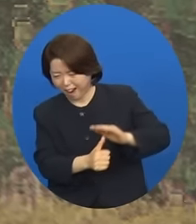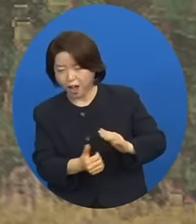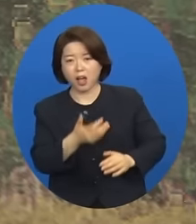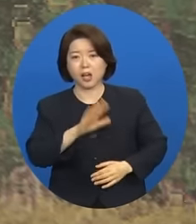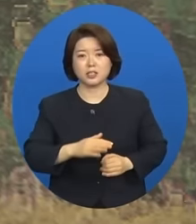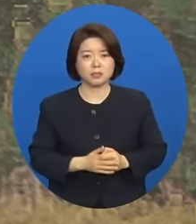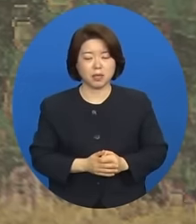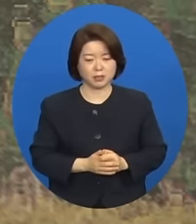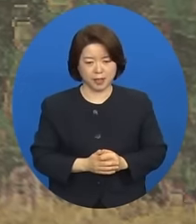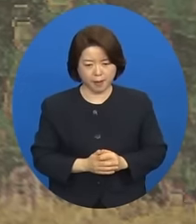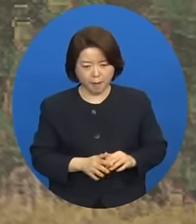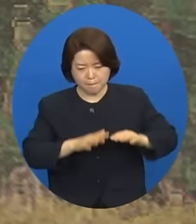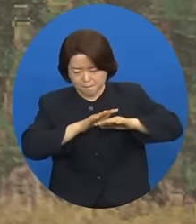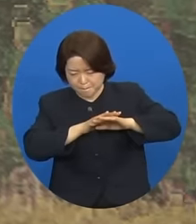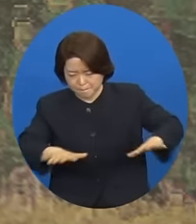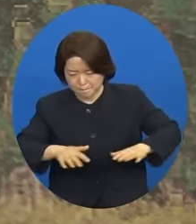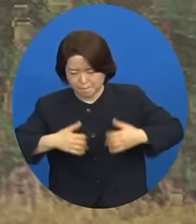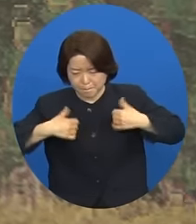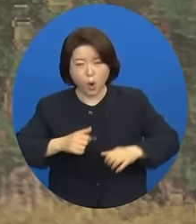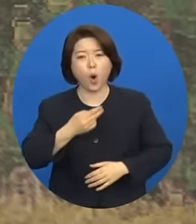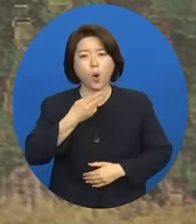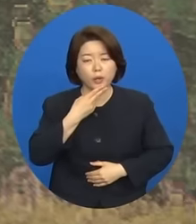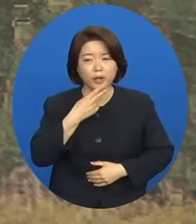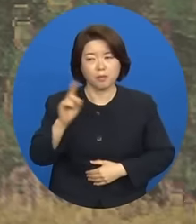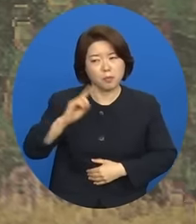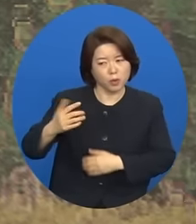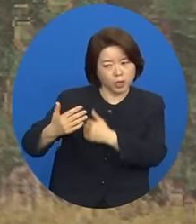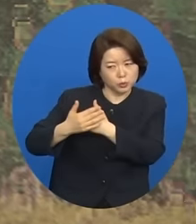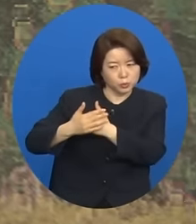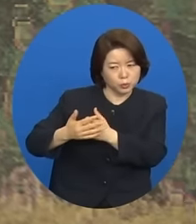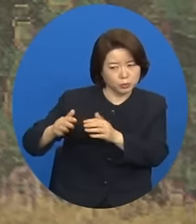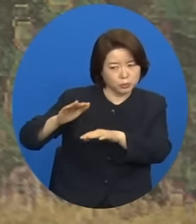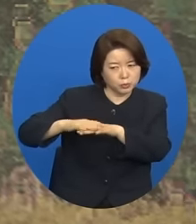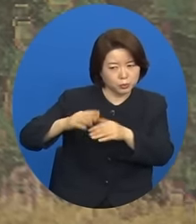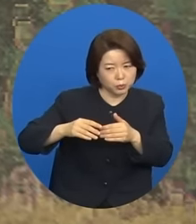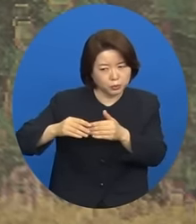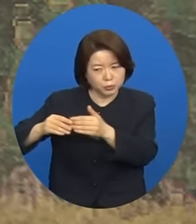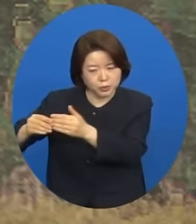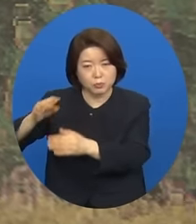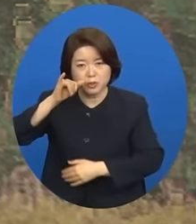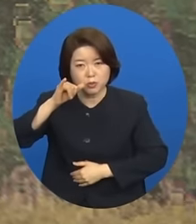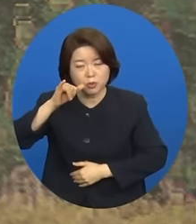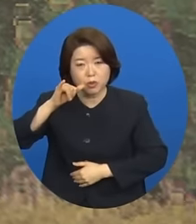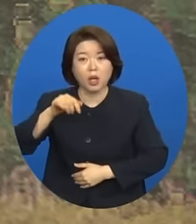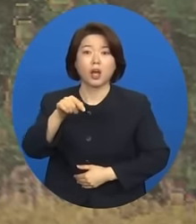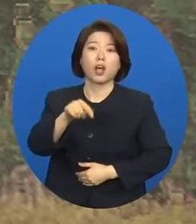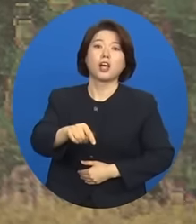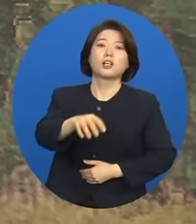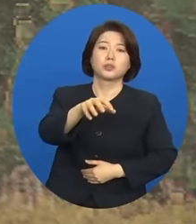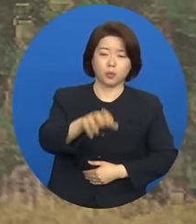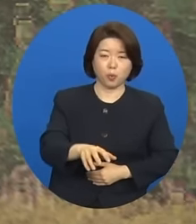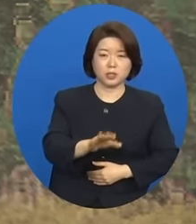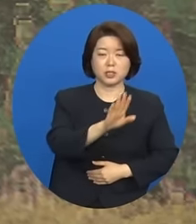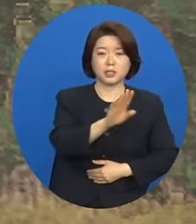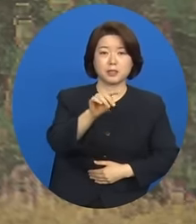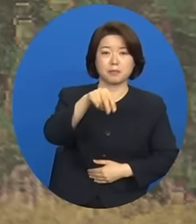완전히 엎드러지지 않도록 뭔가 도우시는 손길이 있어요. 그것이 바단 아람이라는 것이죠.